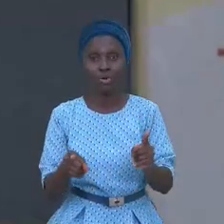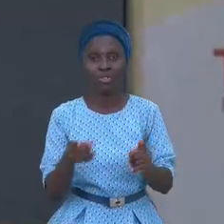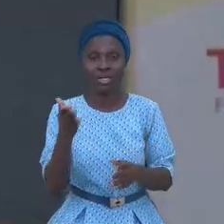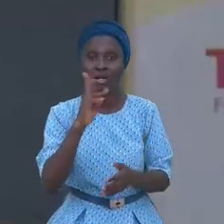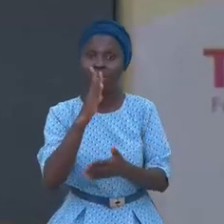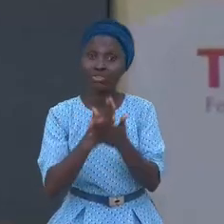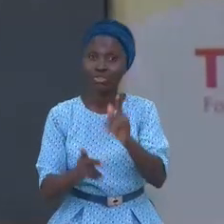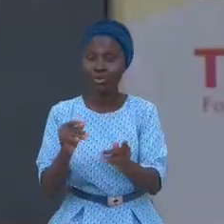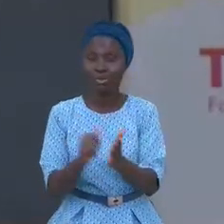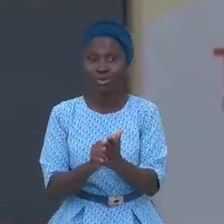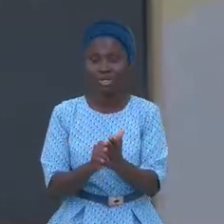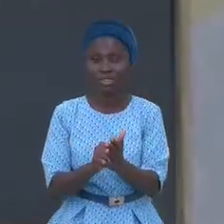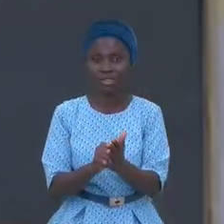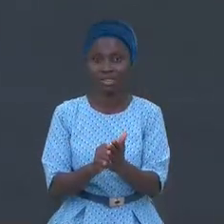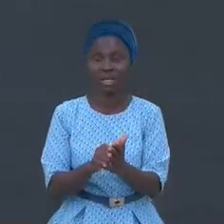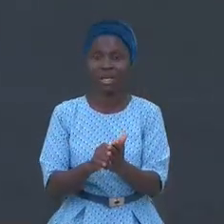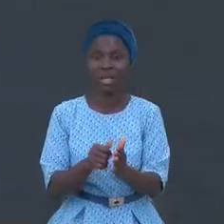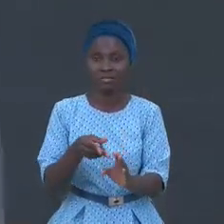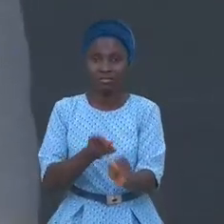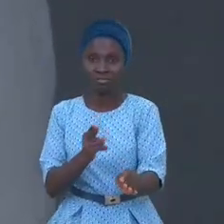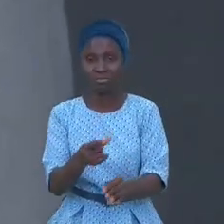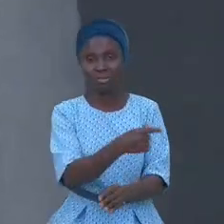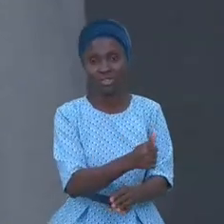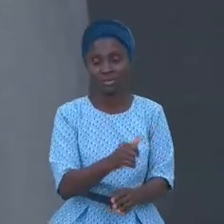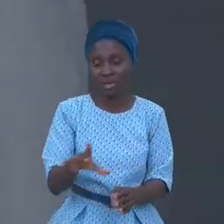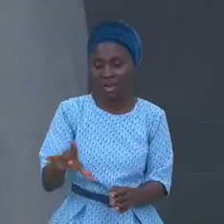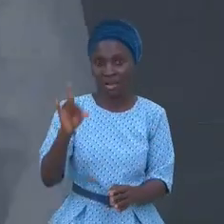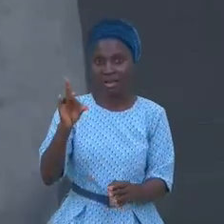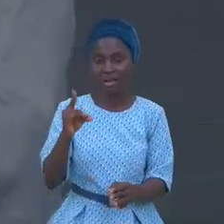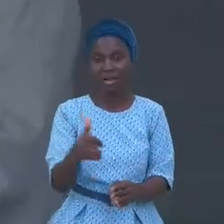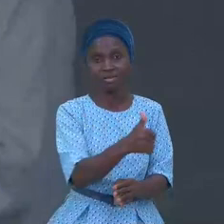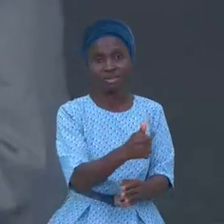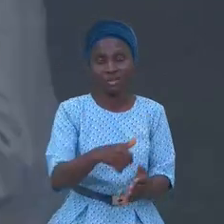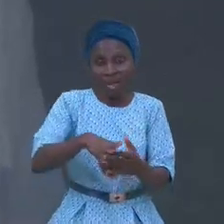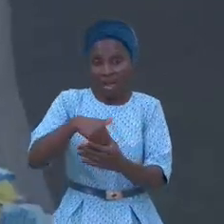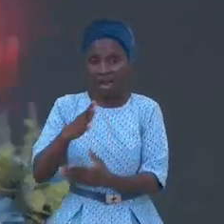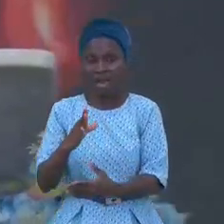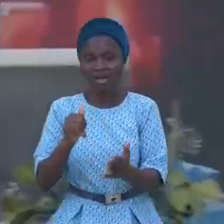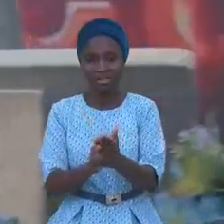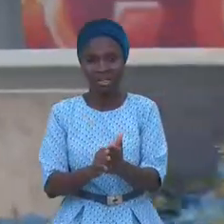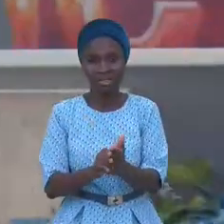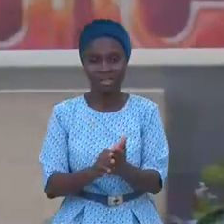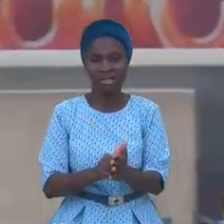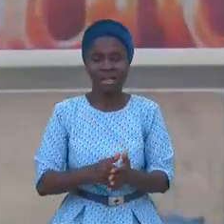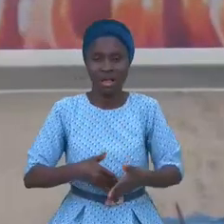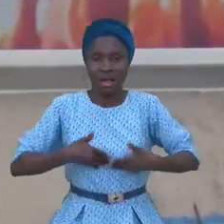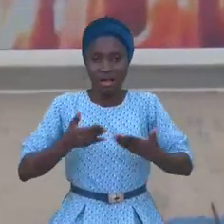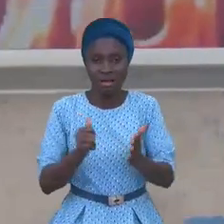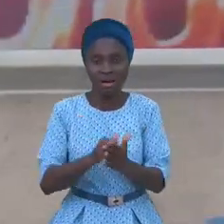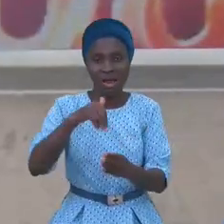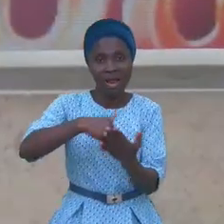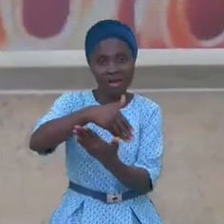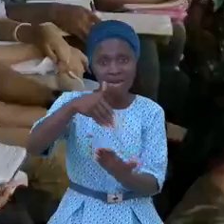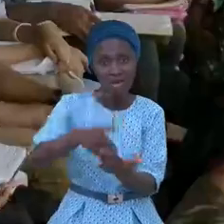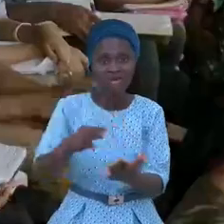ils se distinguent et ils disent au milieu de la corruption, il y aura des exploits dans ma